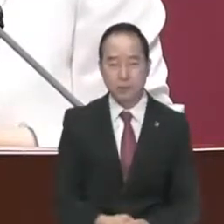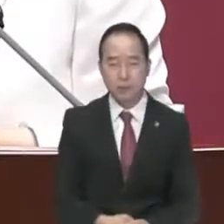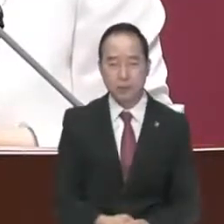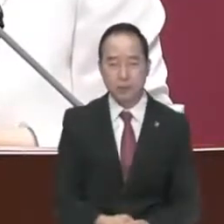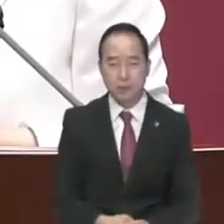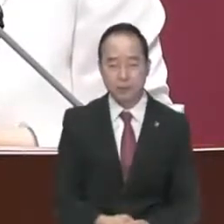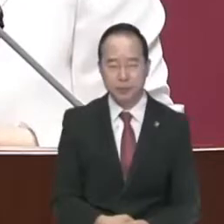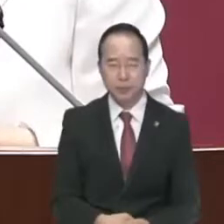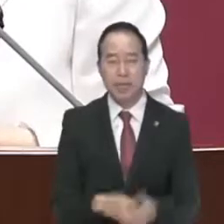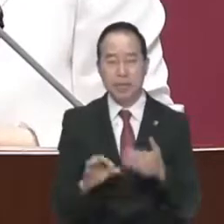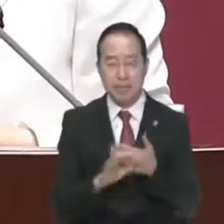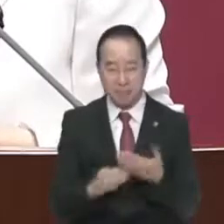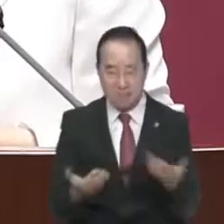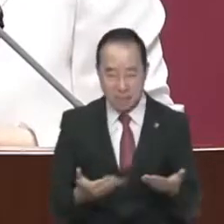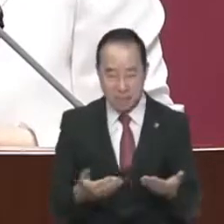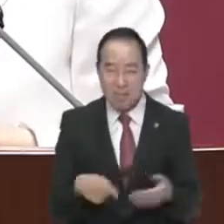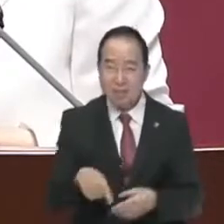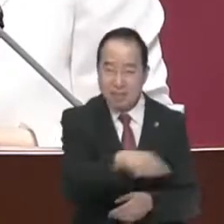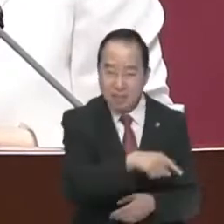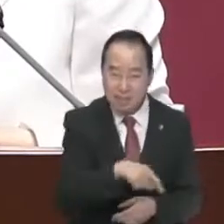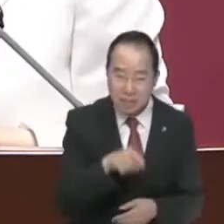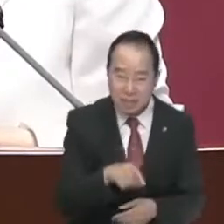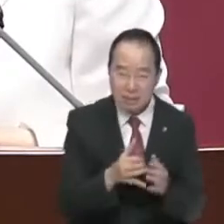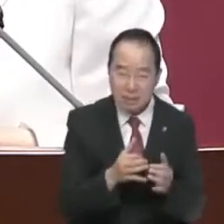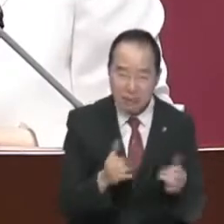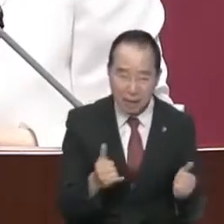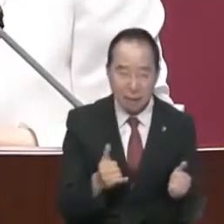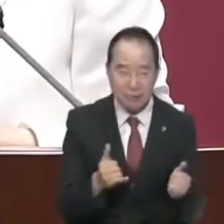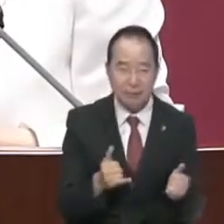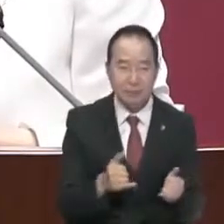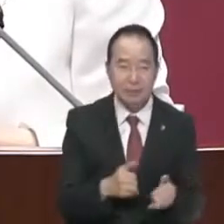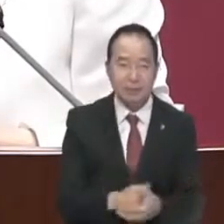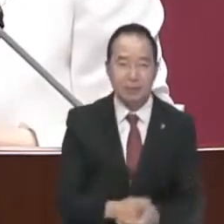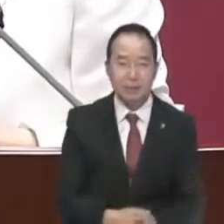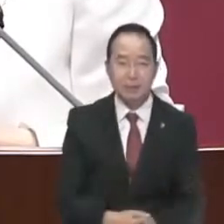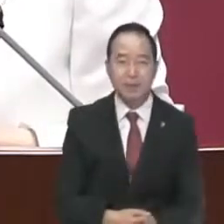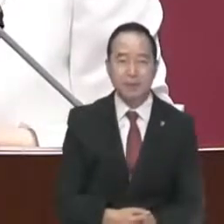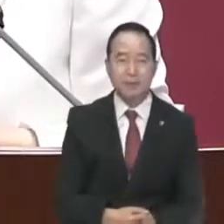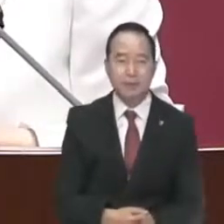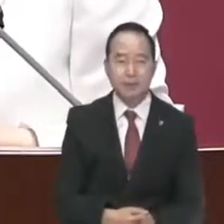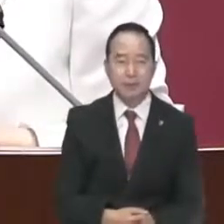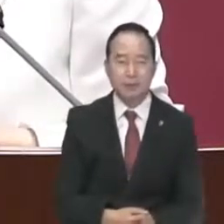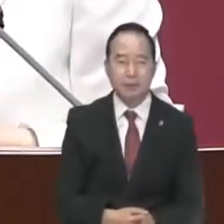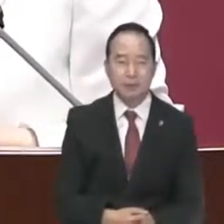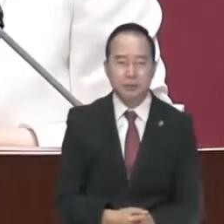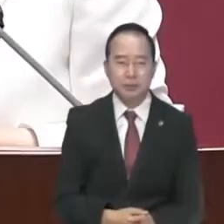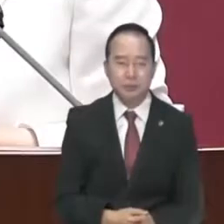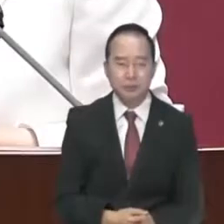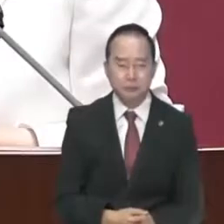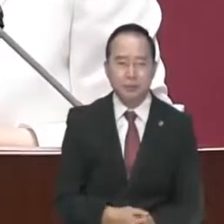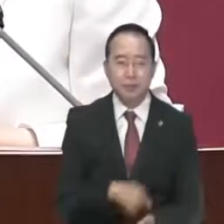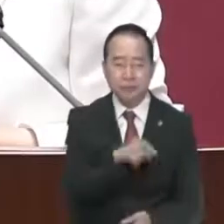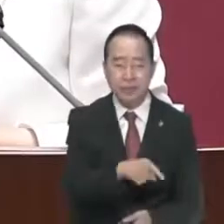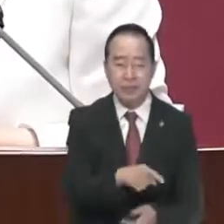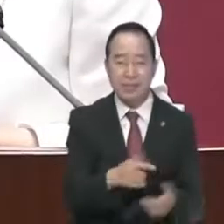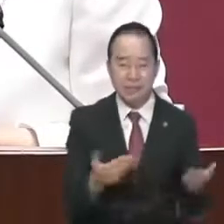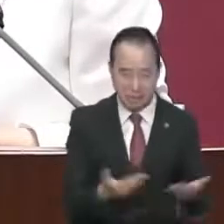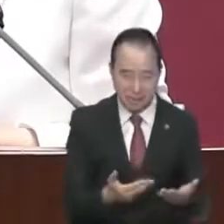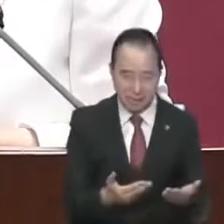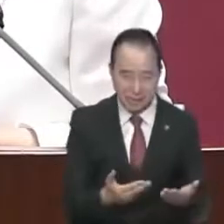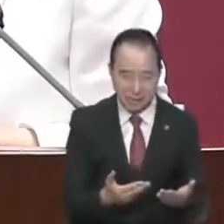이제 비정규직 노동자들은 소위 말하는 노동에 그 직에 대해서